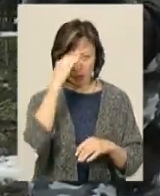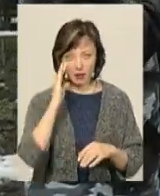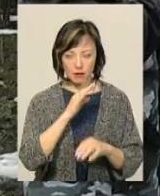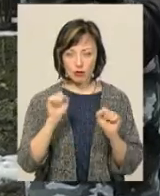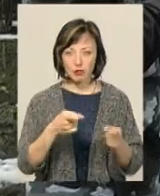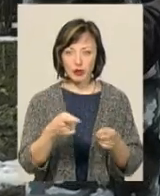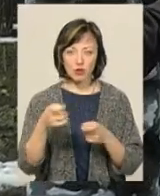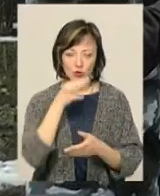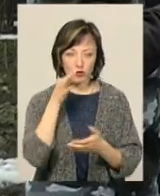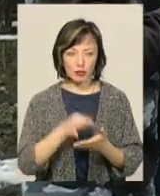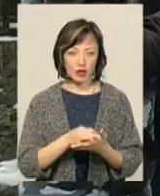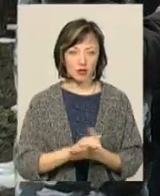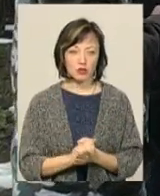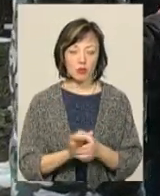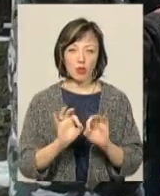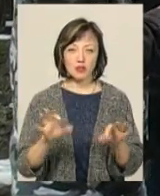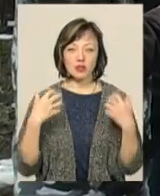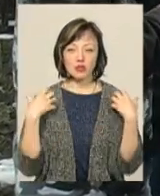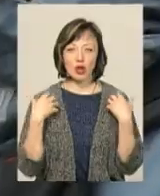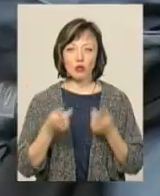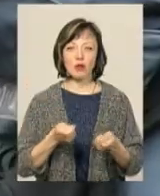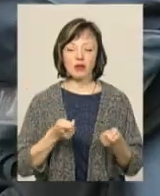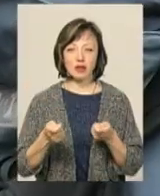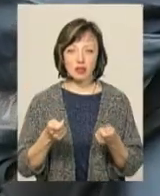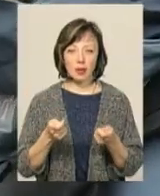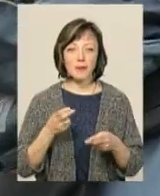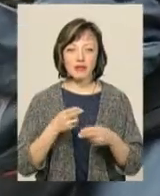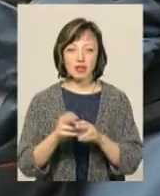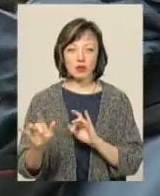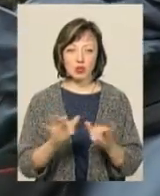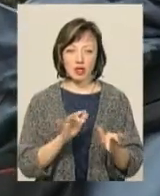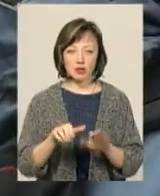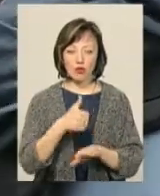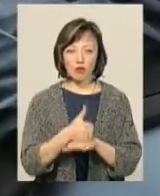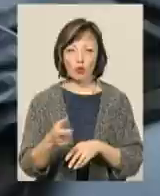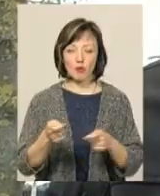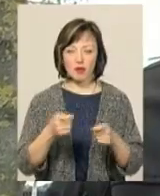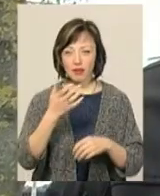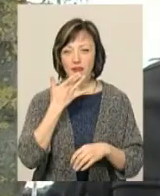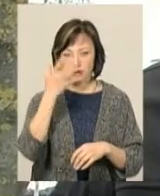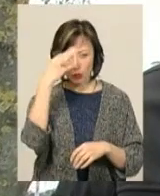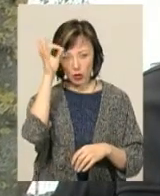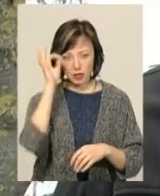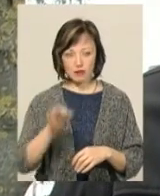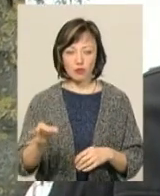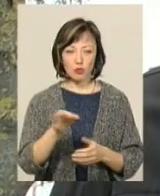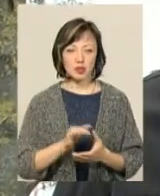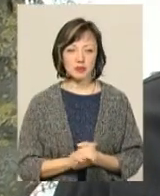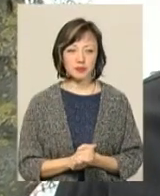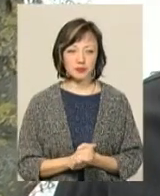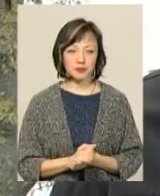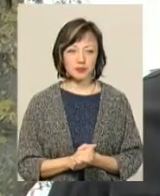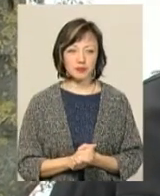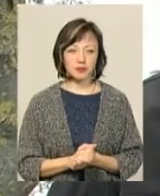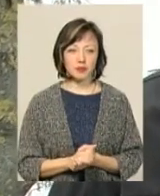можуть притягнути до відповідальності, пояснив начальник управління превентивної діяльності головного управління Нацполіції в області Дмитро